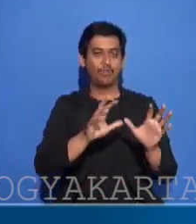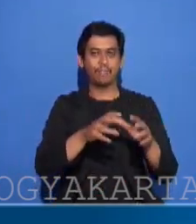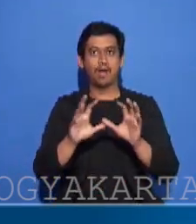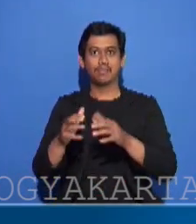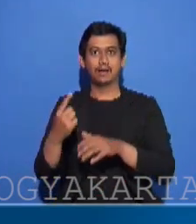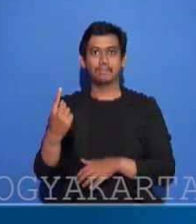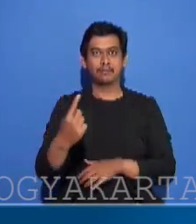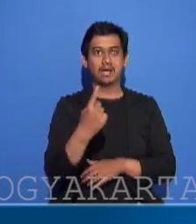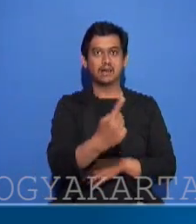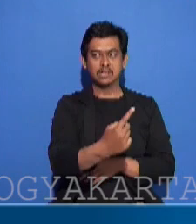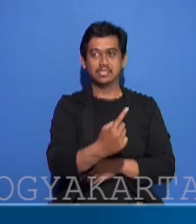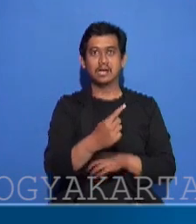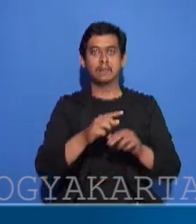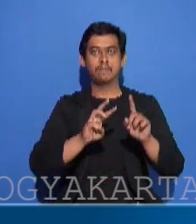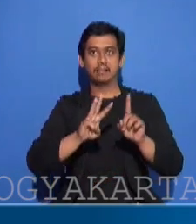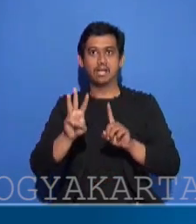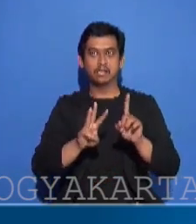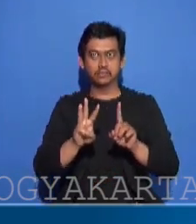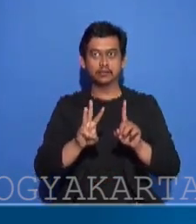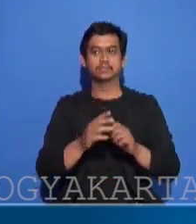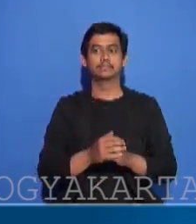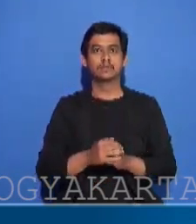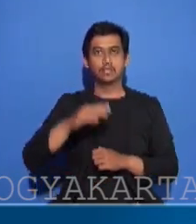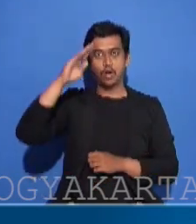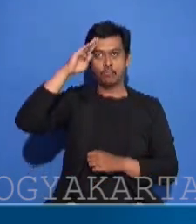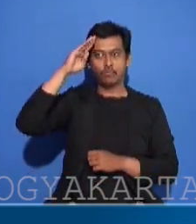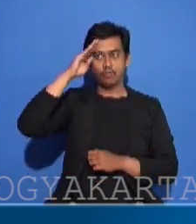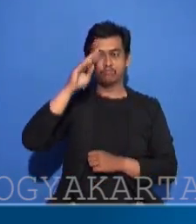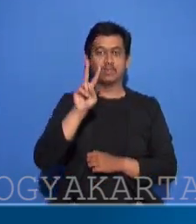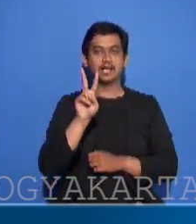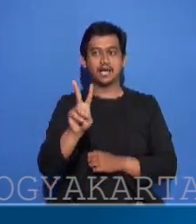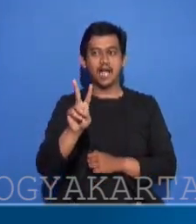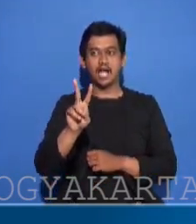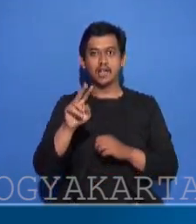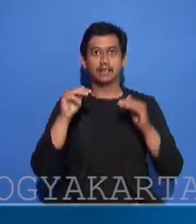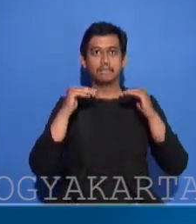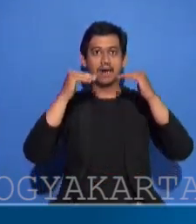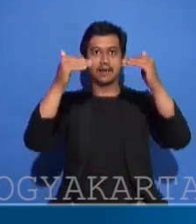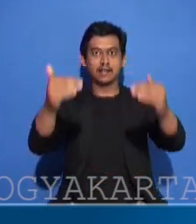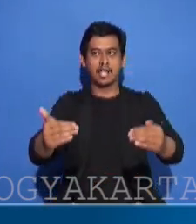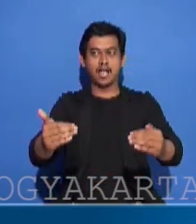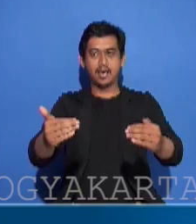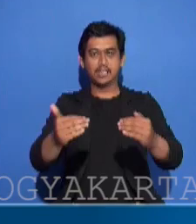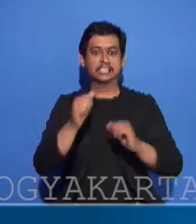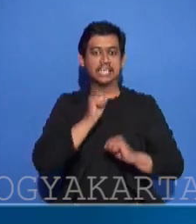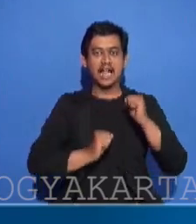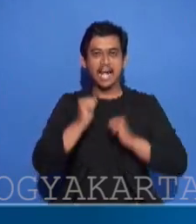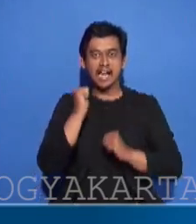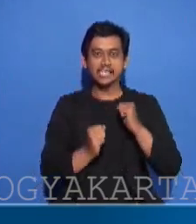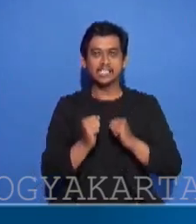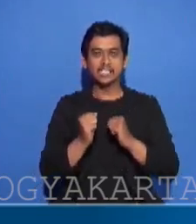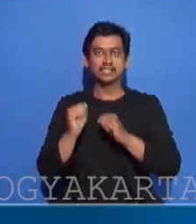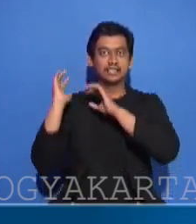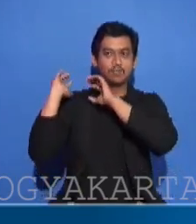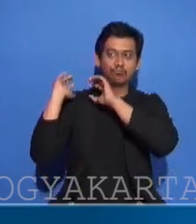13 Nomor perorangan Putra dan 2 nomor estafet diantaranya lompat jauh lari berbagai jarak jalan cepat lempar lembing